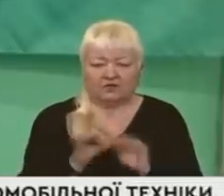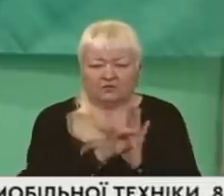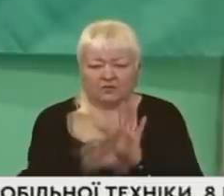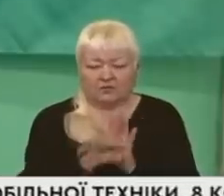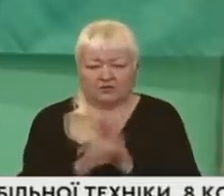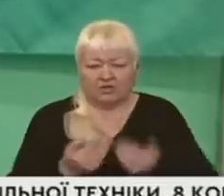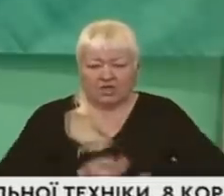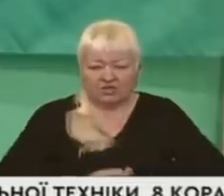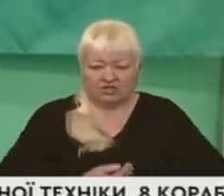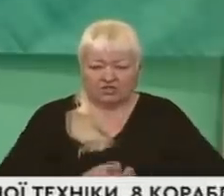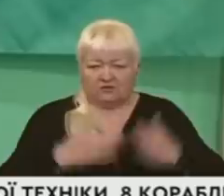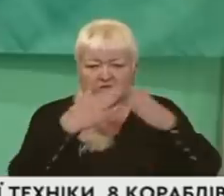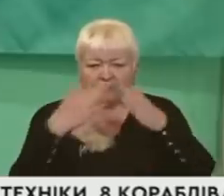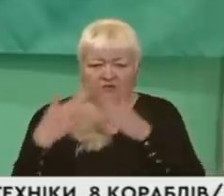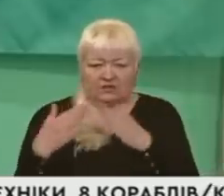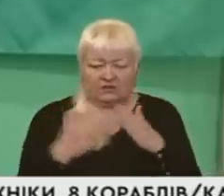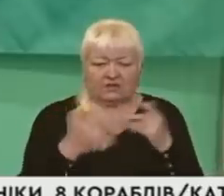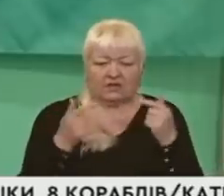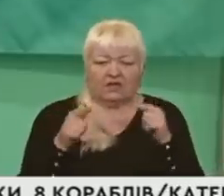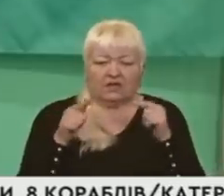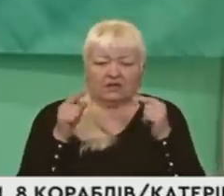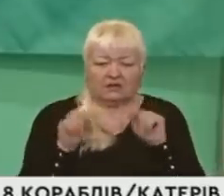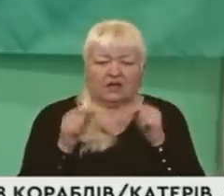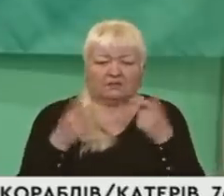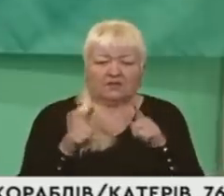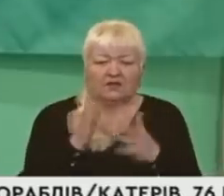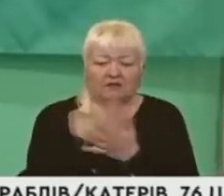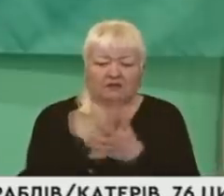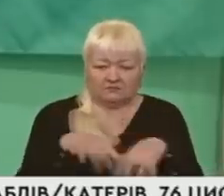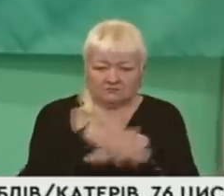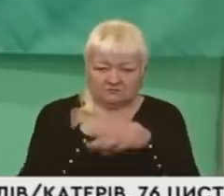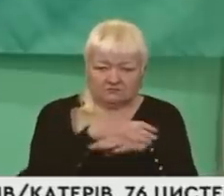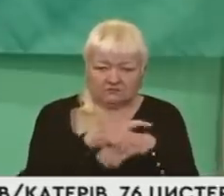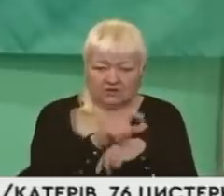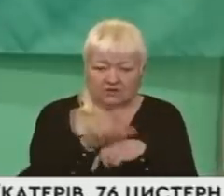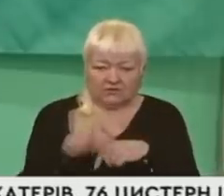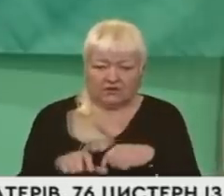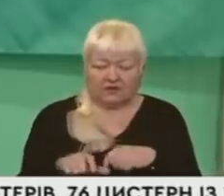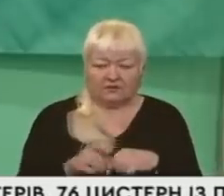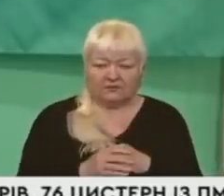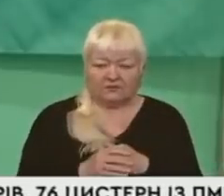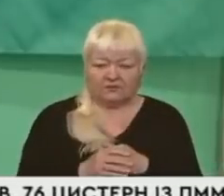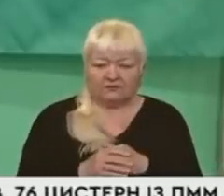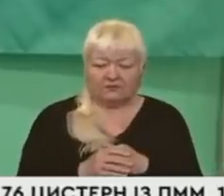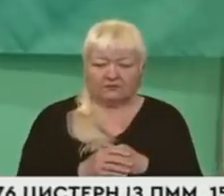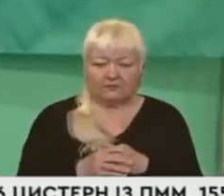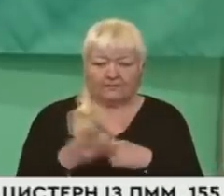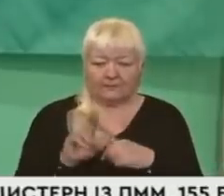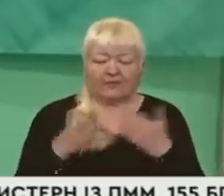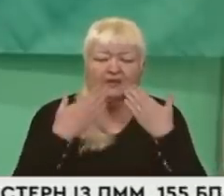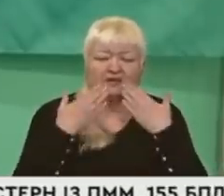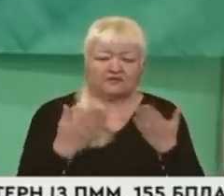жилые районы жилые массивы там и и скопления знать и что обратился